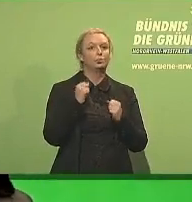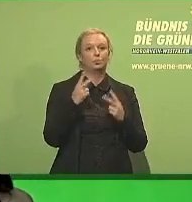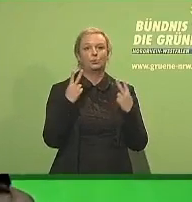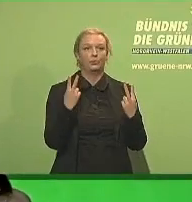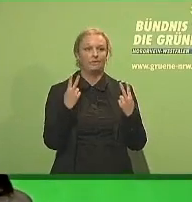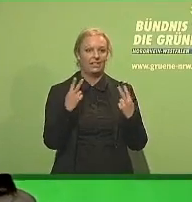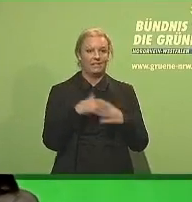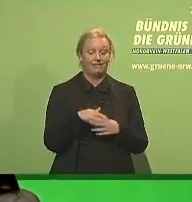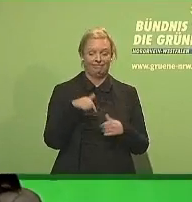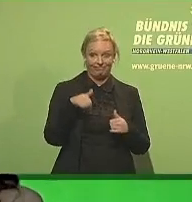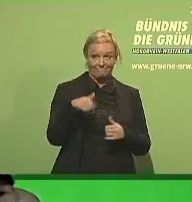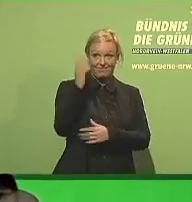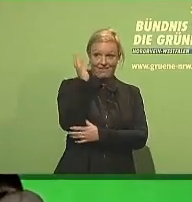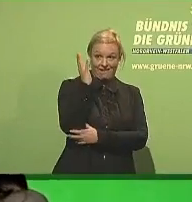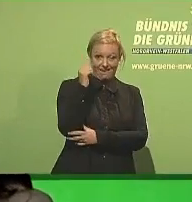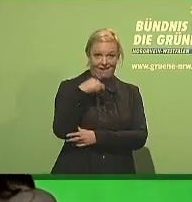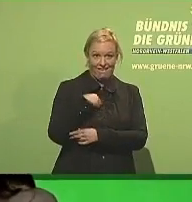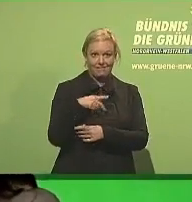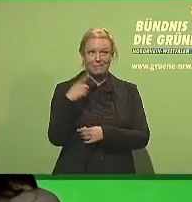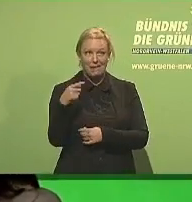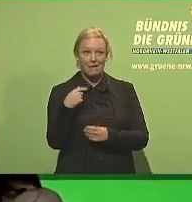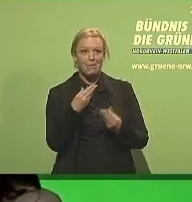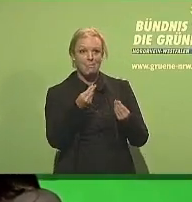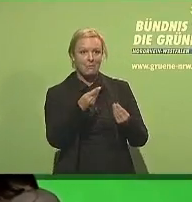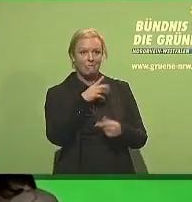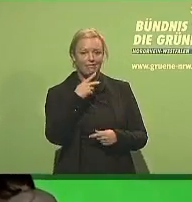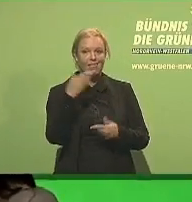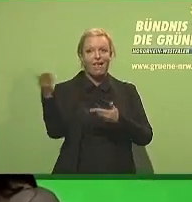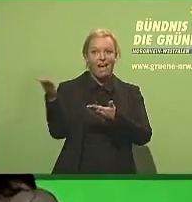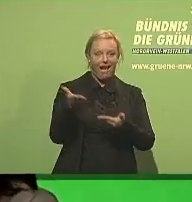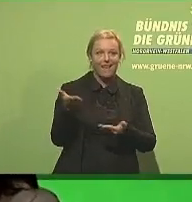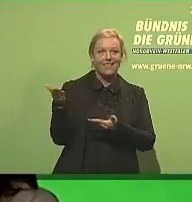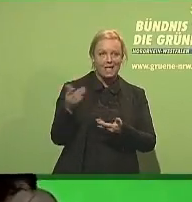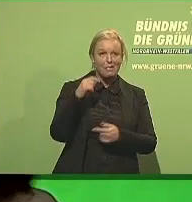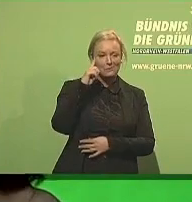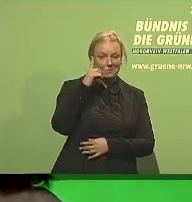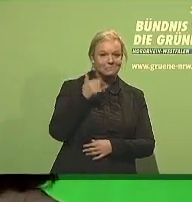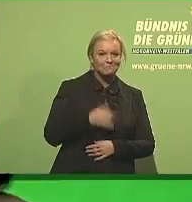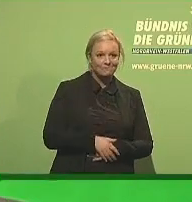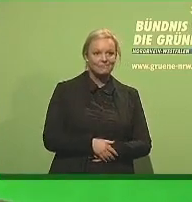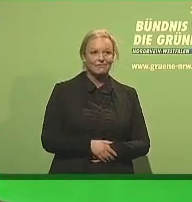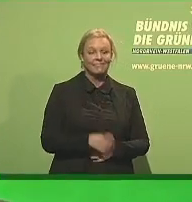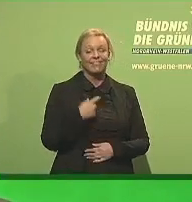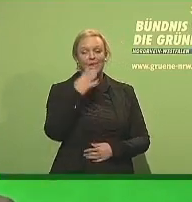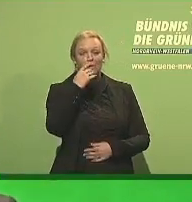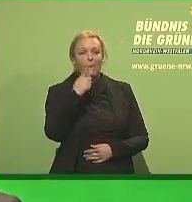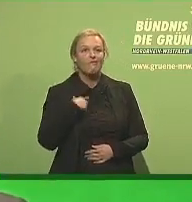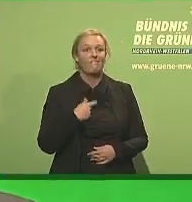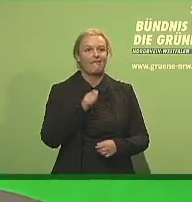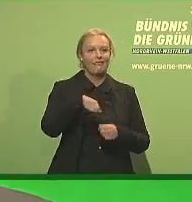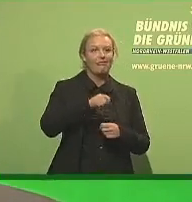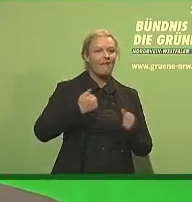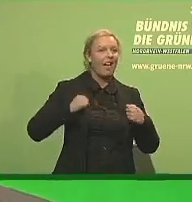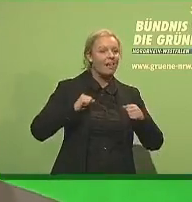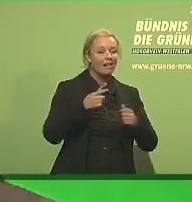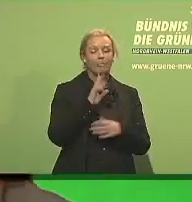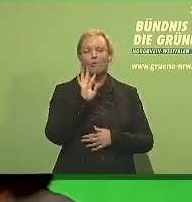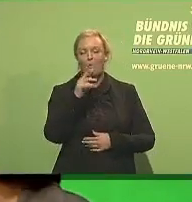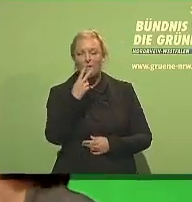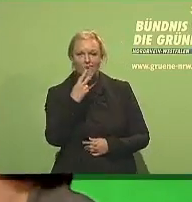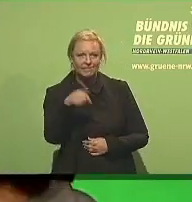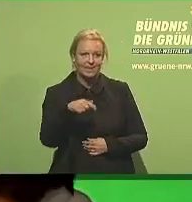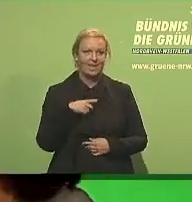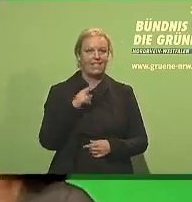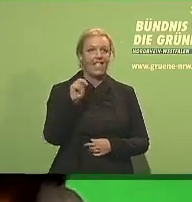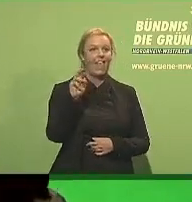Rede wirst du eine Menge Einladungen bekommen. Und ich hoffe, dass wir dich im Wahlkampf sehr oft hier in Nordrhein-Westfalen sehen werden. Darauf